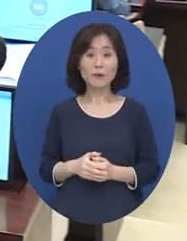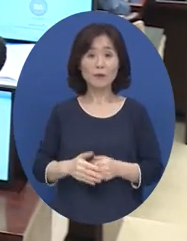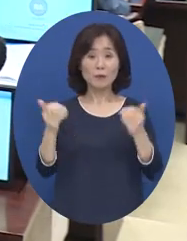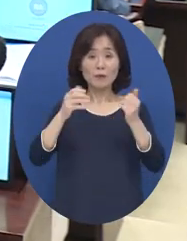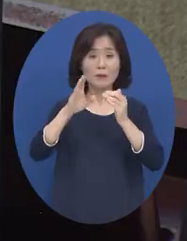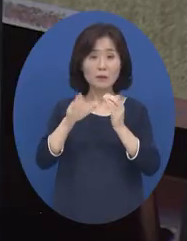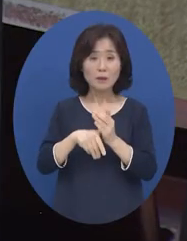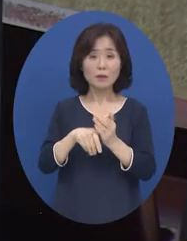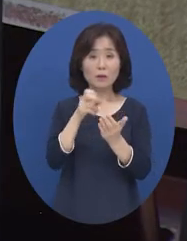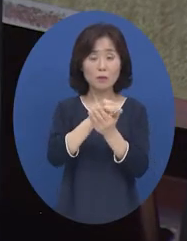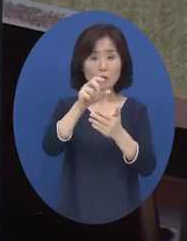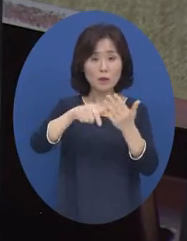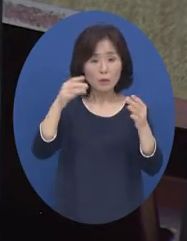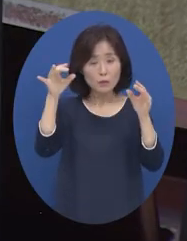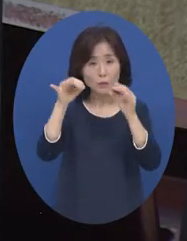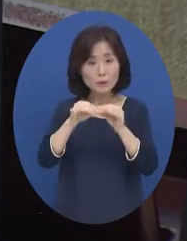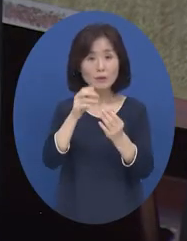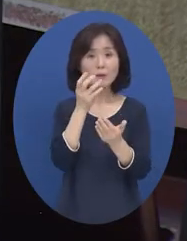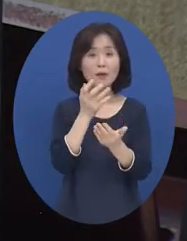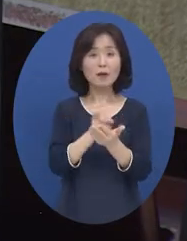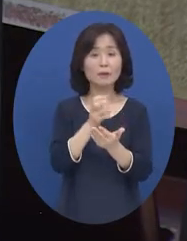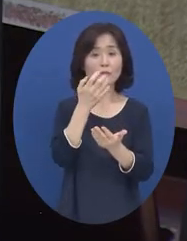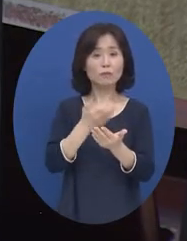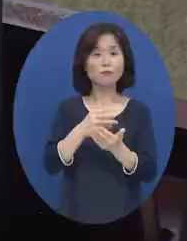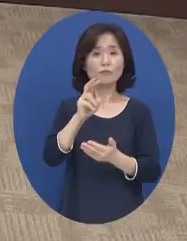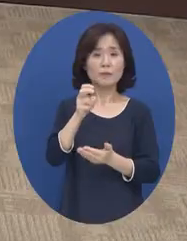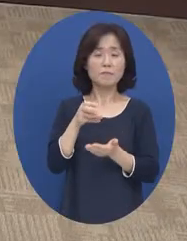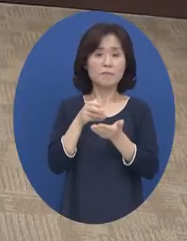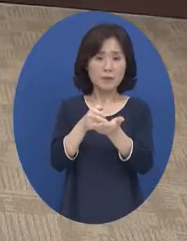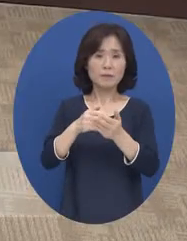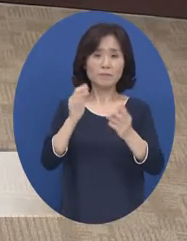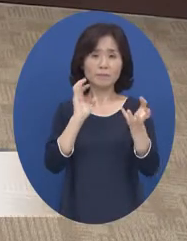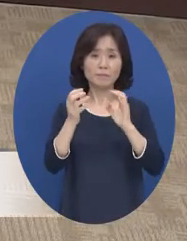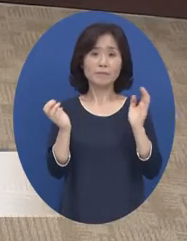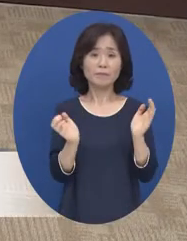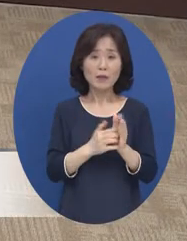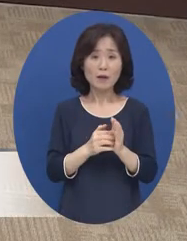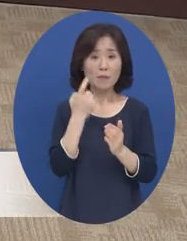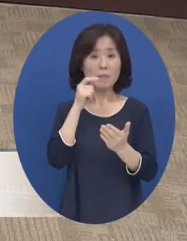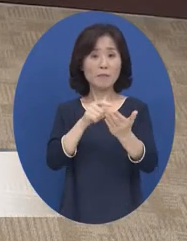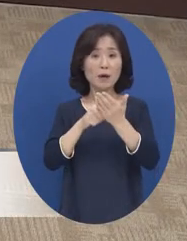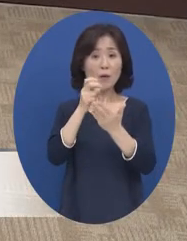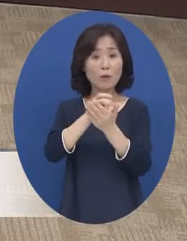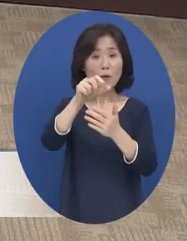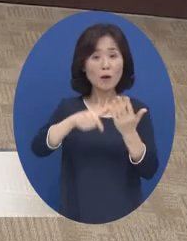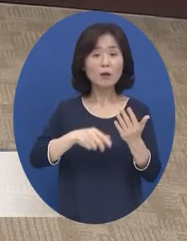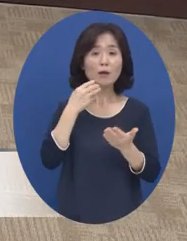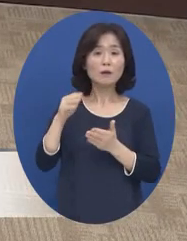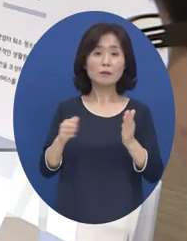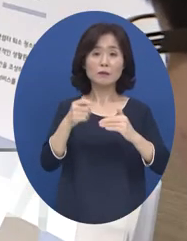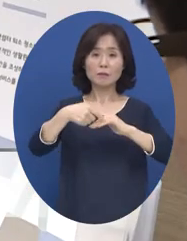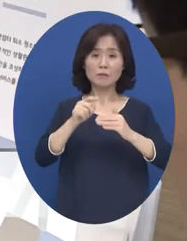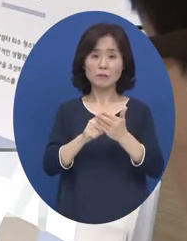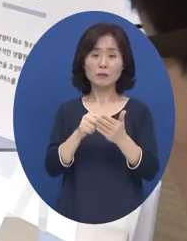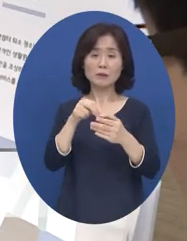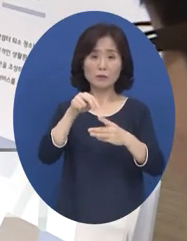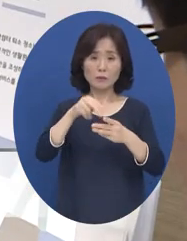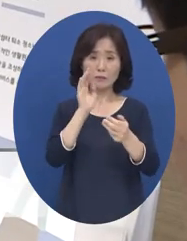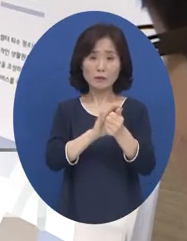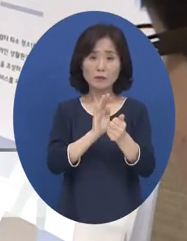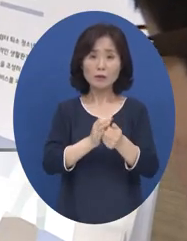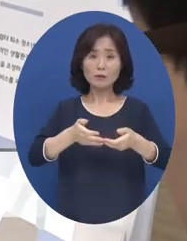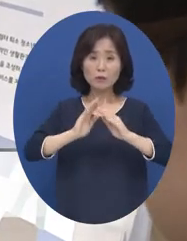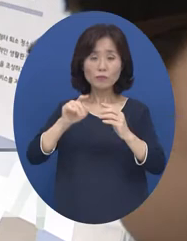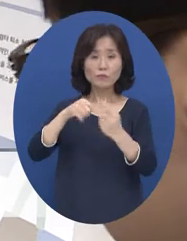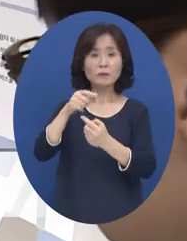에서는 조리 1과 동의한 등 20개 안건 심의 도려 줬습니다 눈에 띈 소리 안으로는 경기도 심리 지원센터 설립 및 운영에 관한